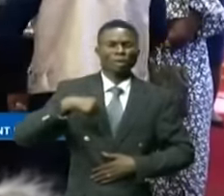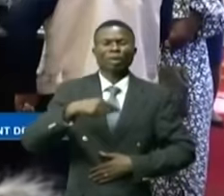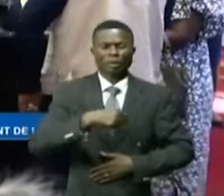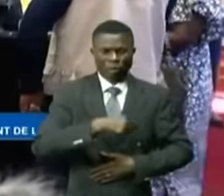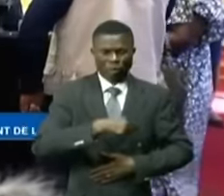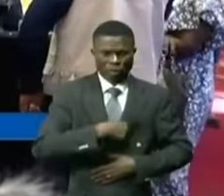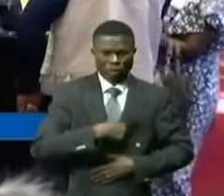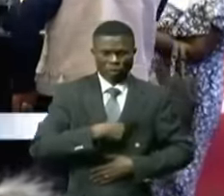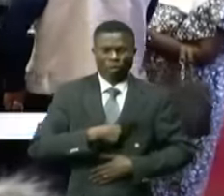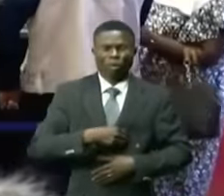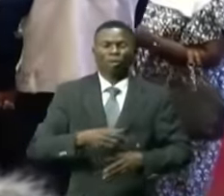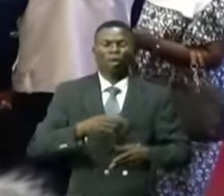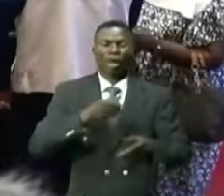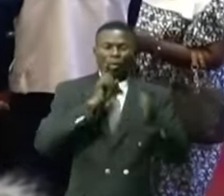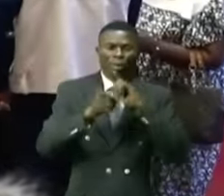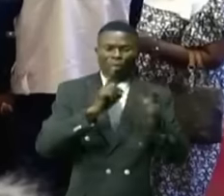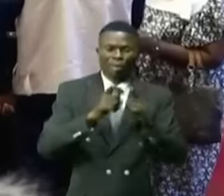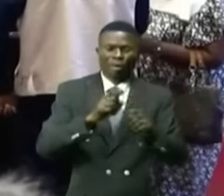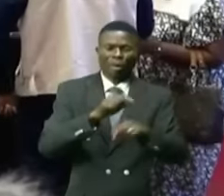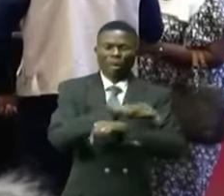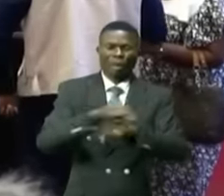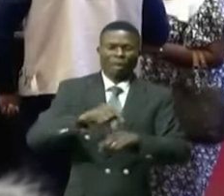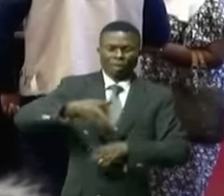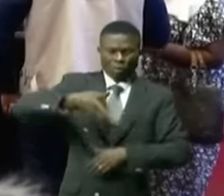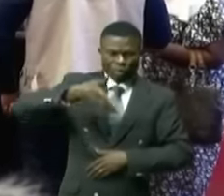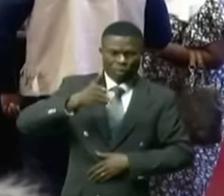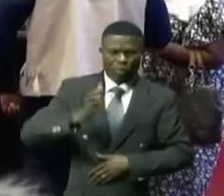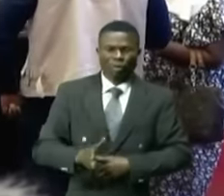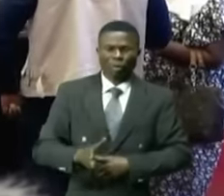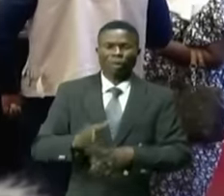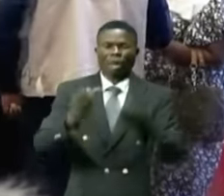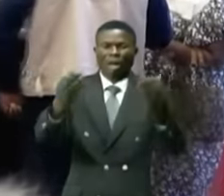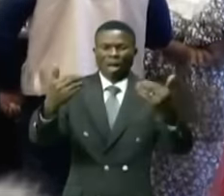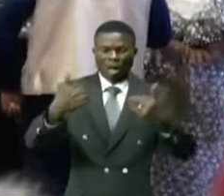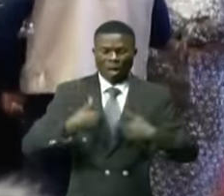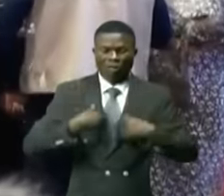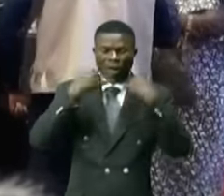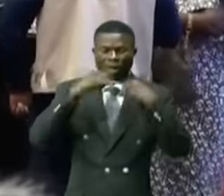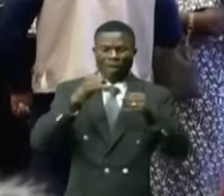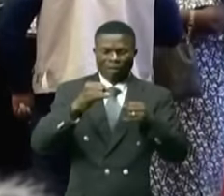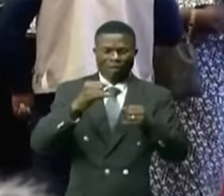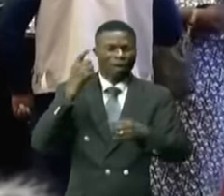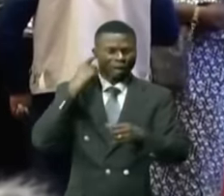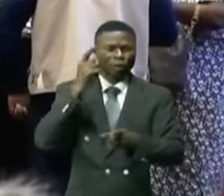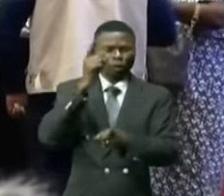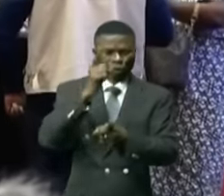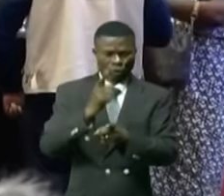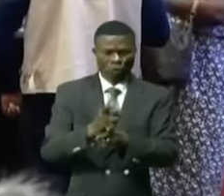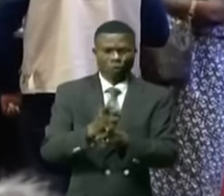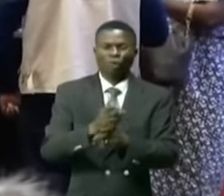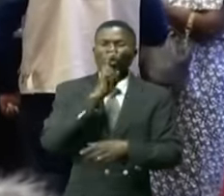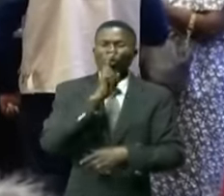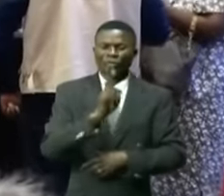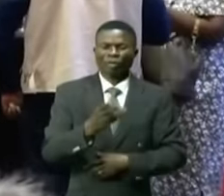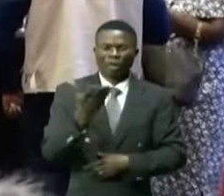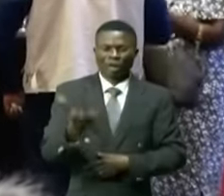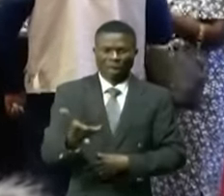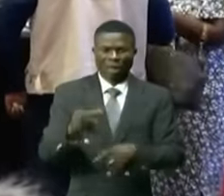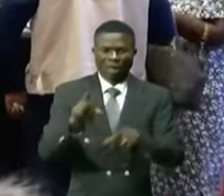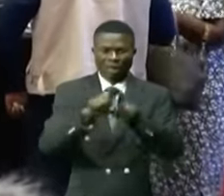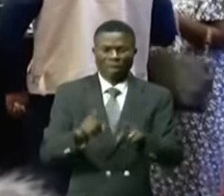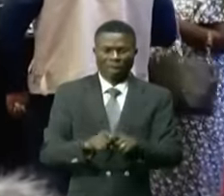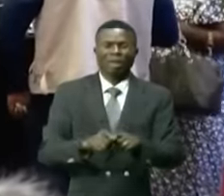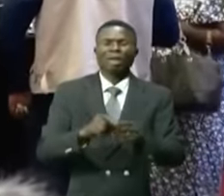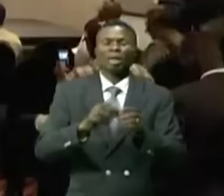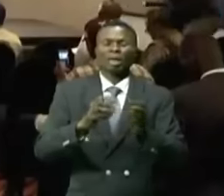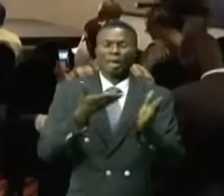sommes adressés aux institutions spécialisées pour nous rassurer que les informations soient les plus fiables possibles et